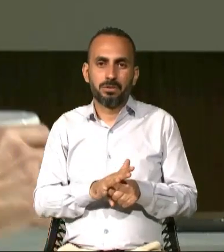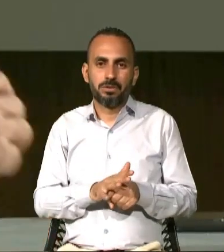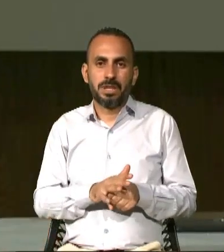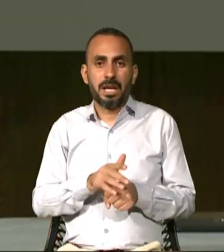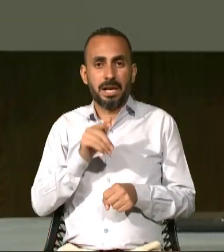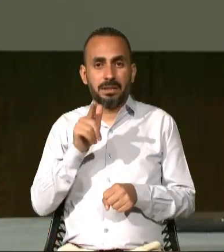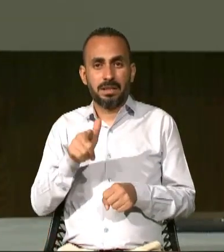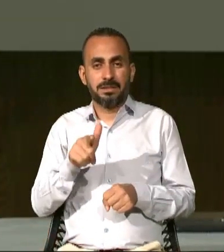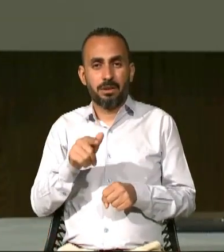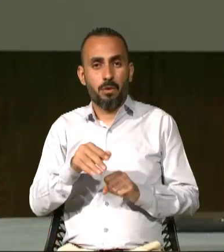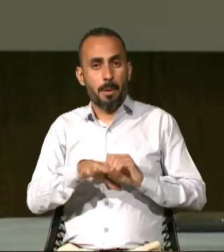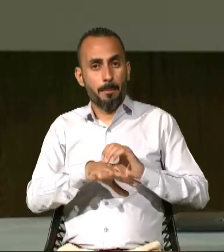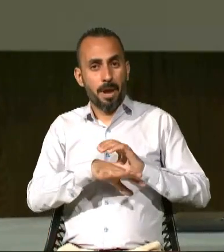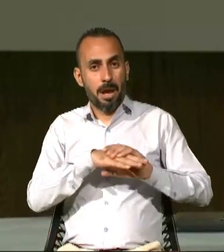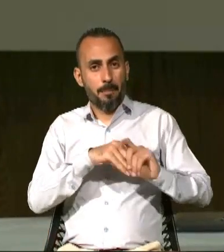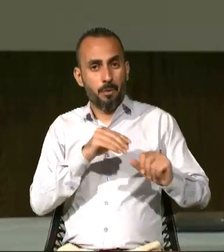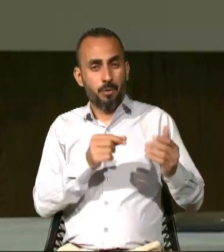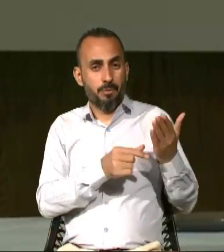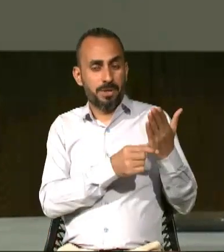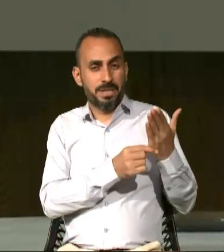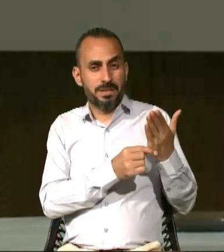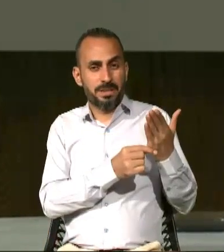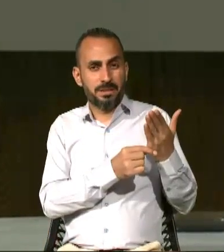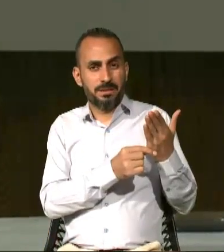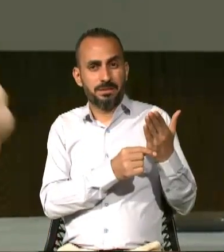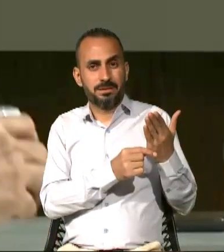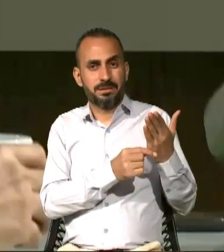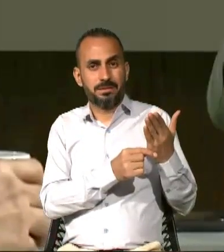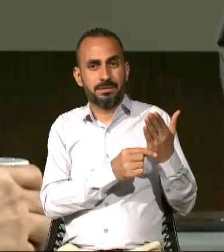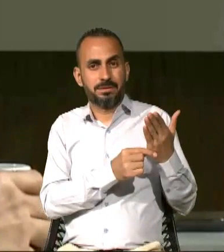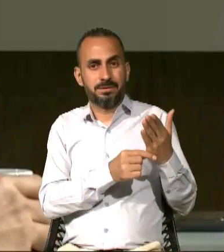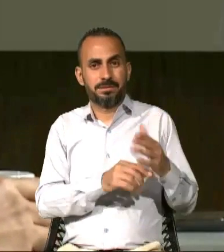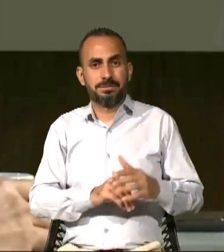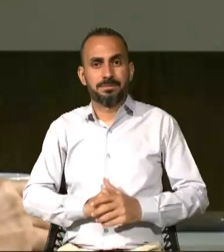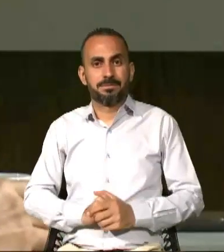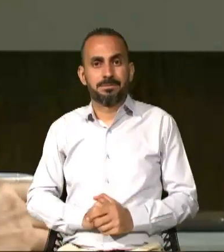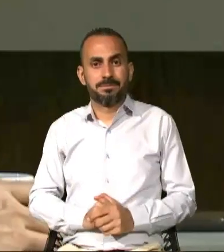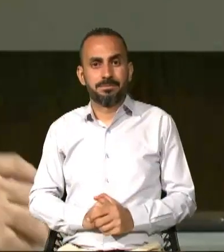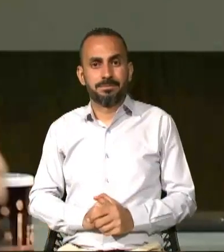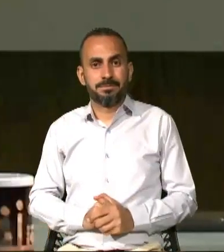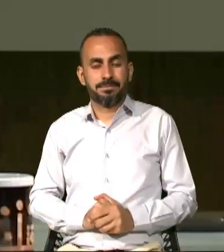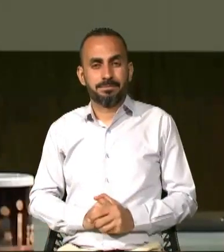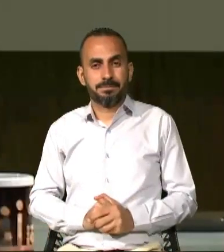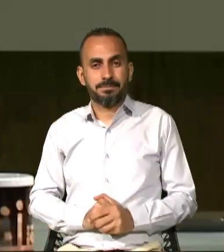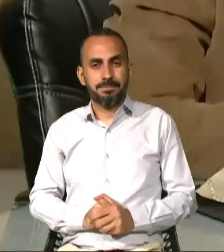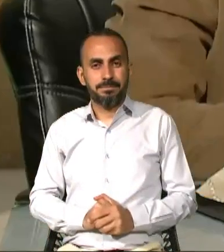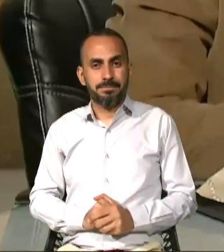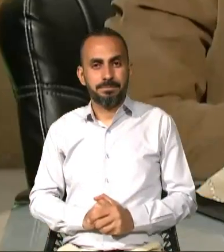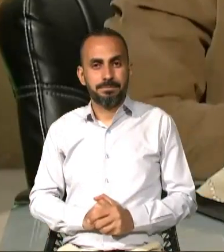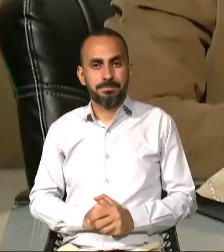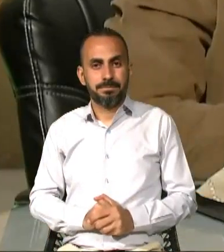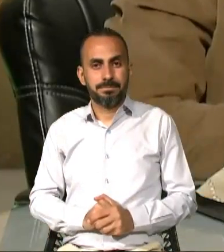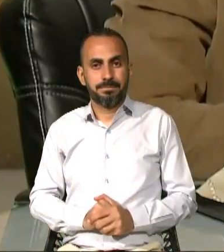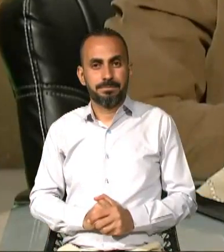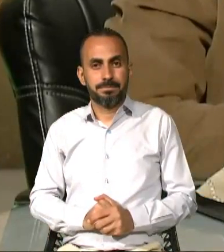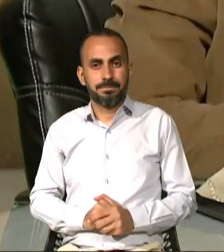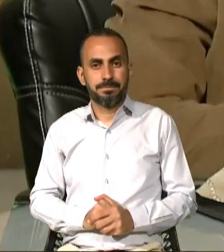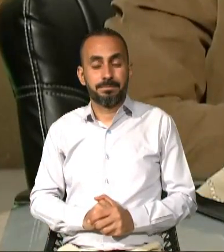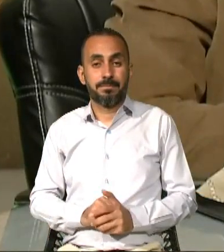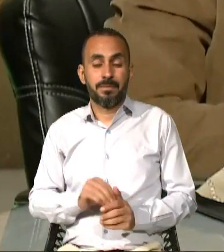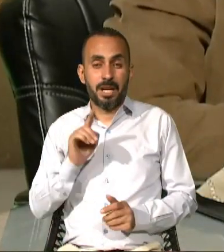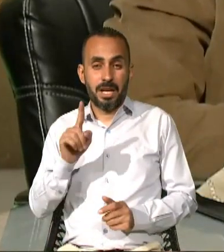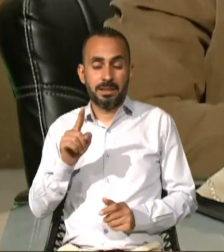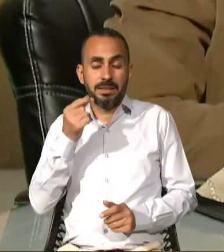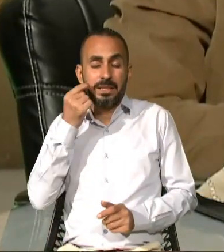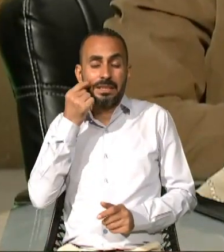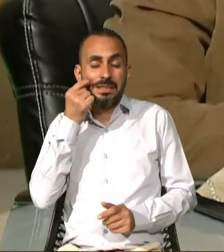طريق انسان، سامعني؟ ايوه سامعك كويس جدا. وابونا سامعك برضه. طيب نشكر ربنا، حتى لو مصطنع